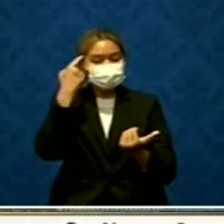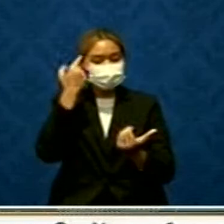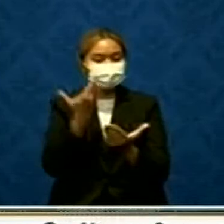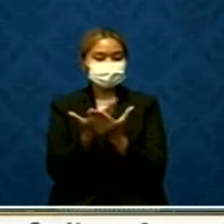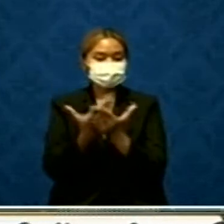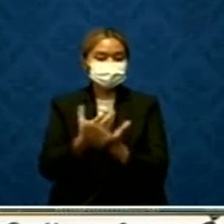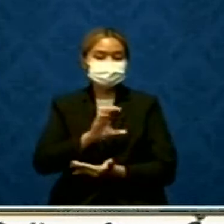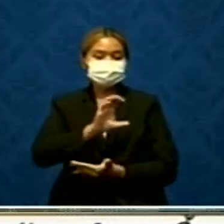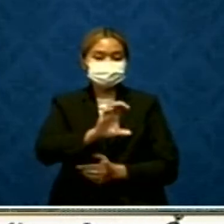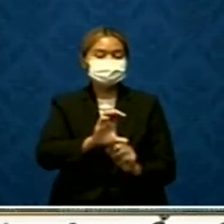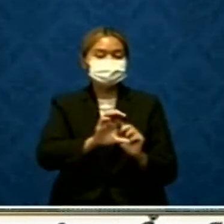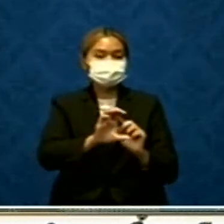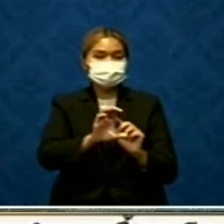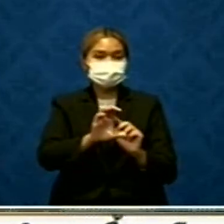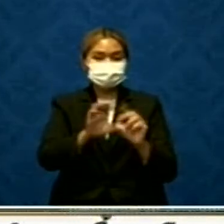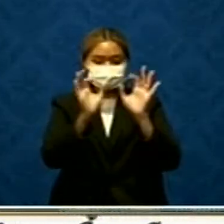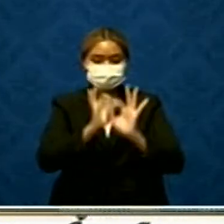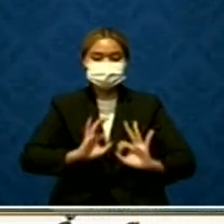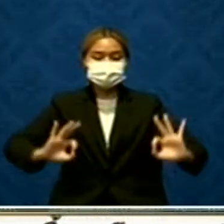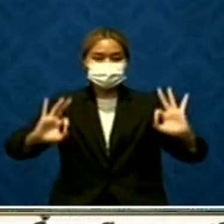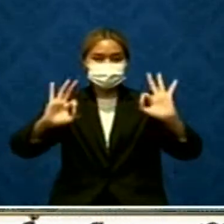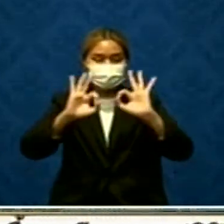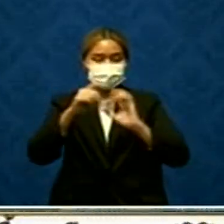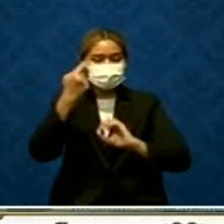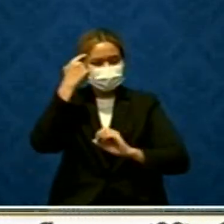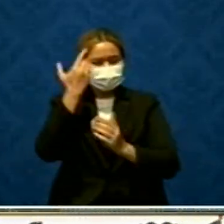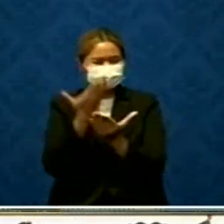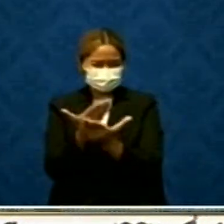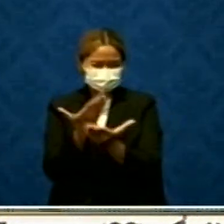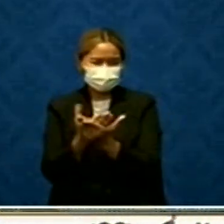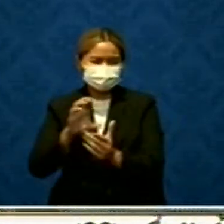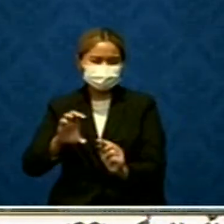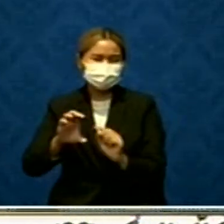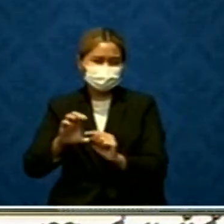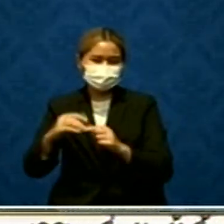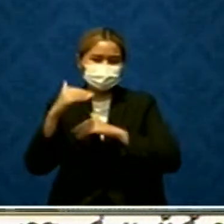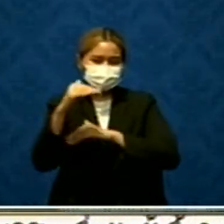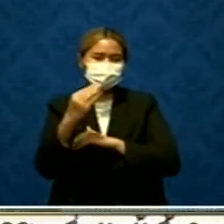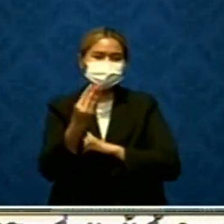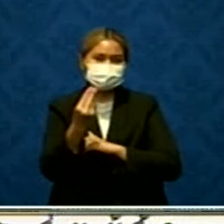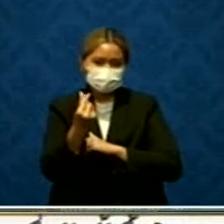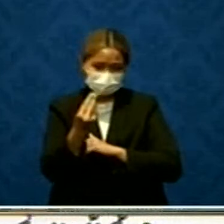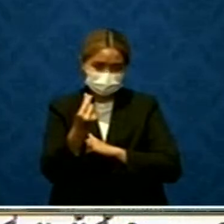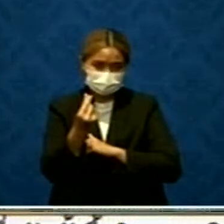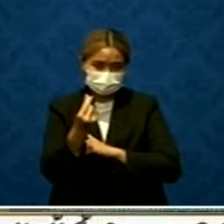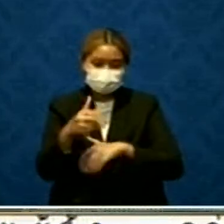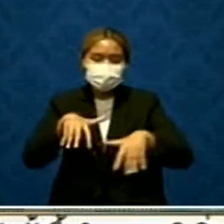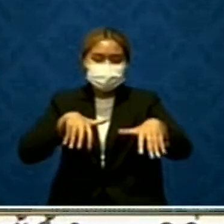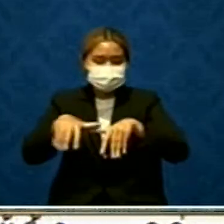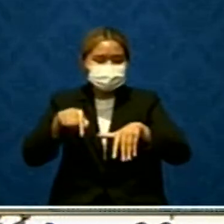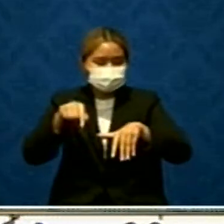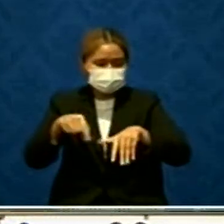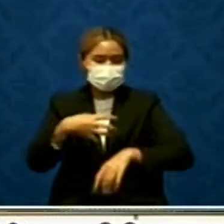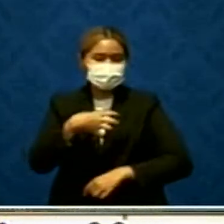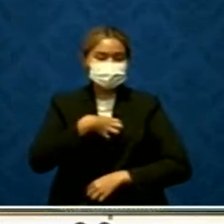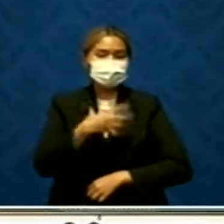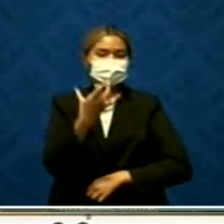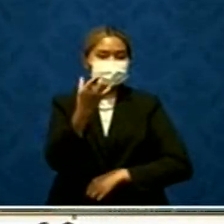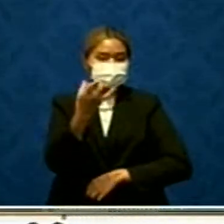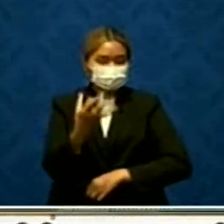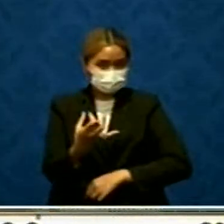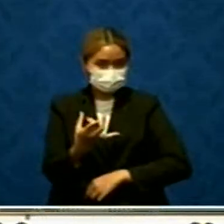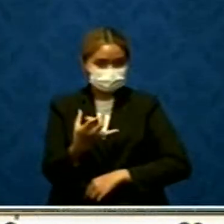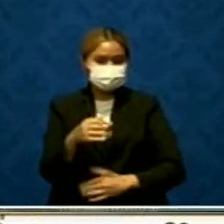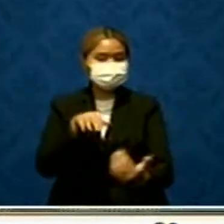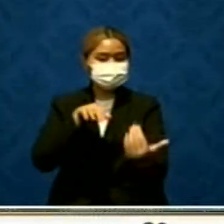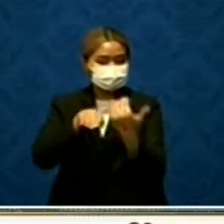ในเรื่องของความสามารถทางงบประมาณของรัฐนะครับแล้วก็ความต้องการของพี่น้องประชาชนในการเดินทาง